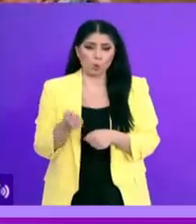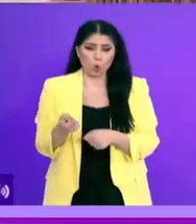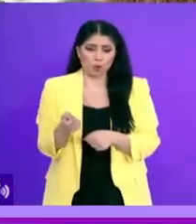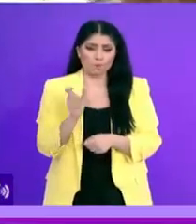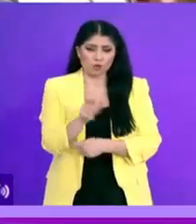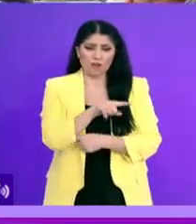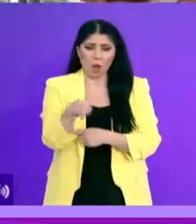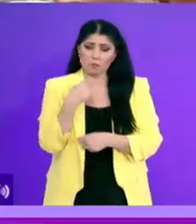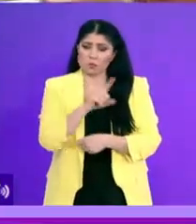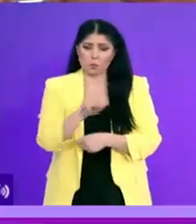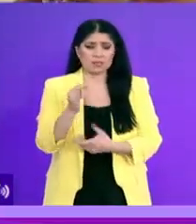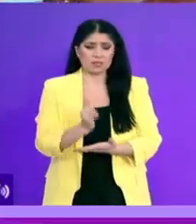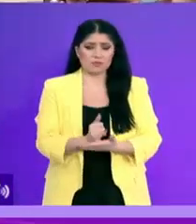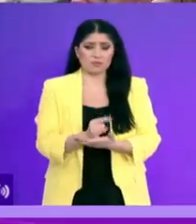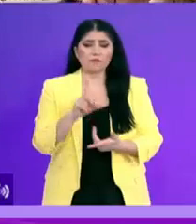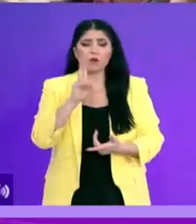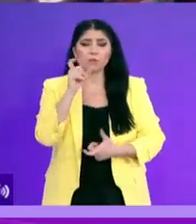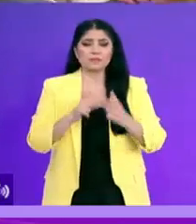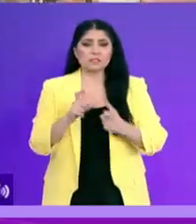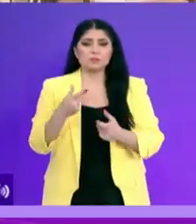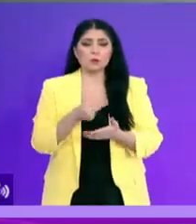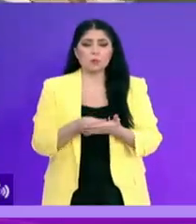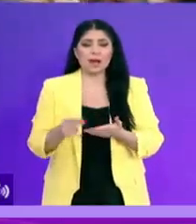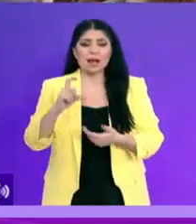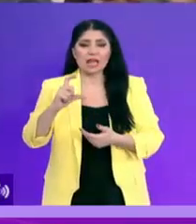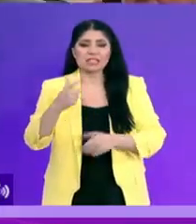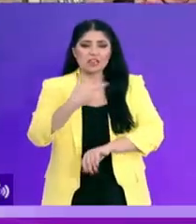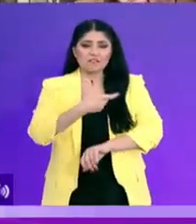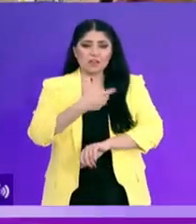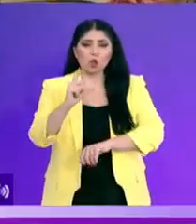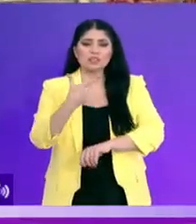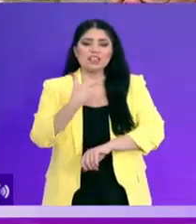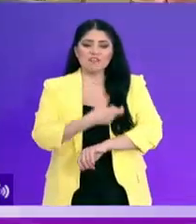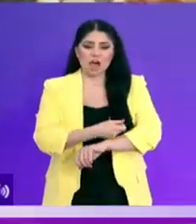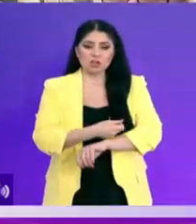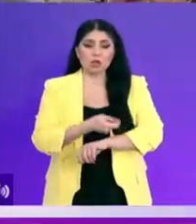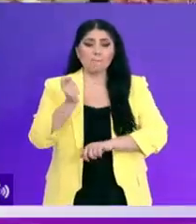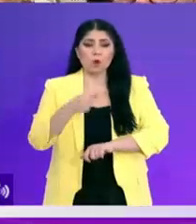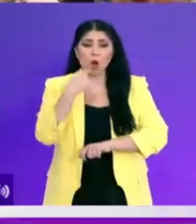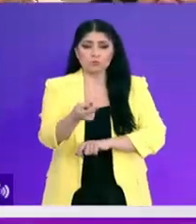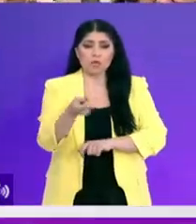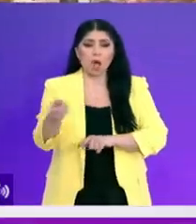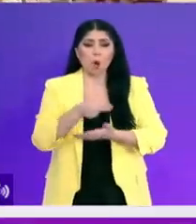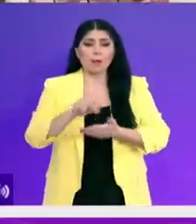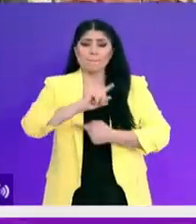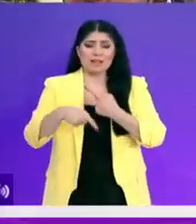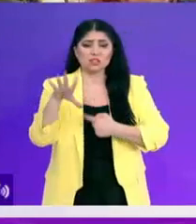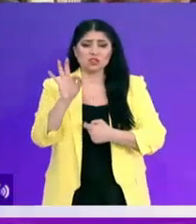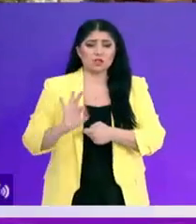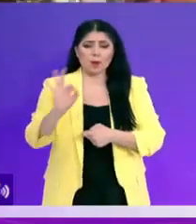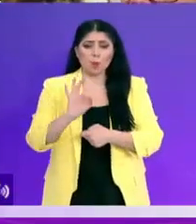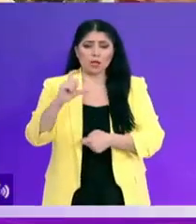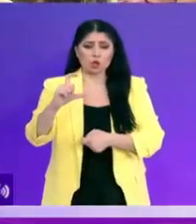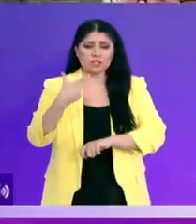despre dosarul achiziției dozelor de vaccin, în care procurorii spun că aceștia au achiziționat peste 50 de milioane de doze